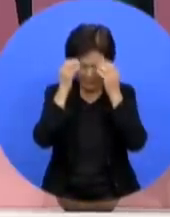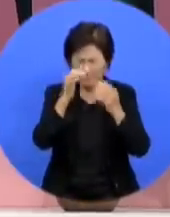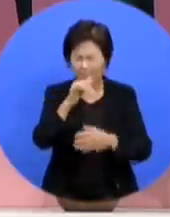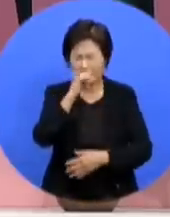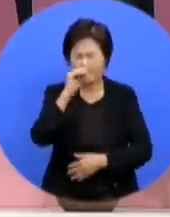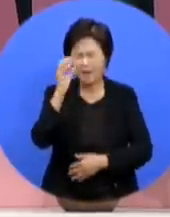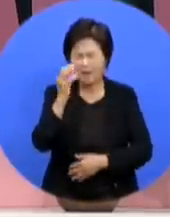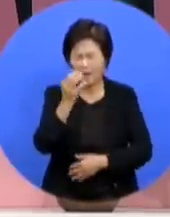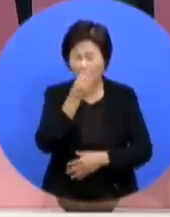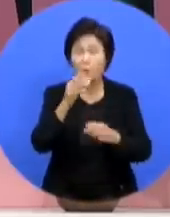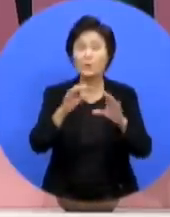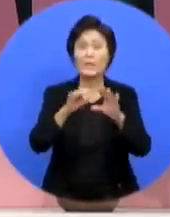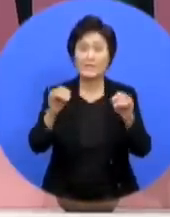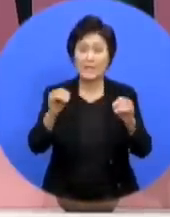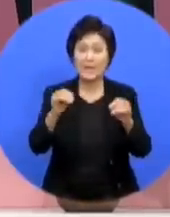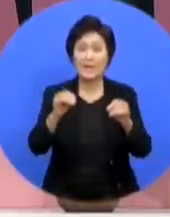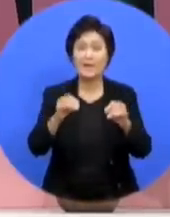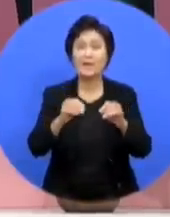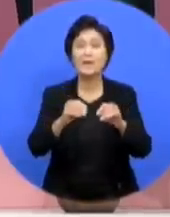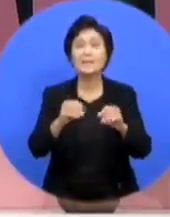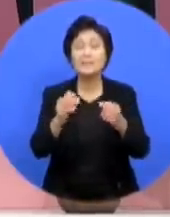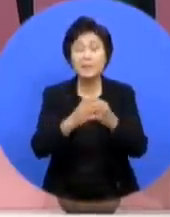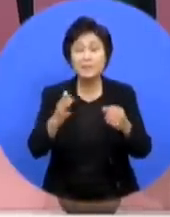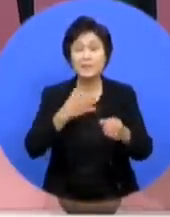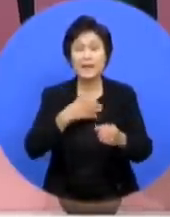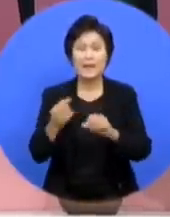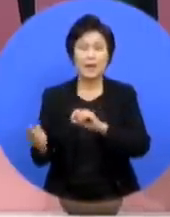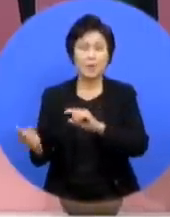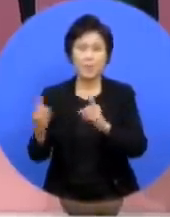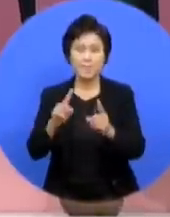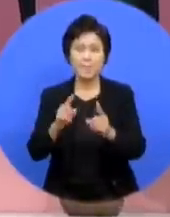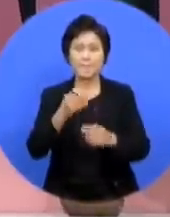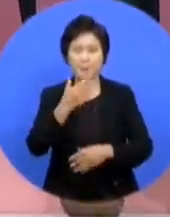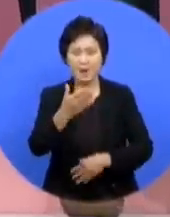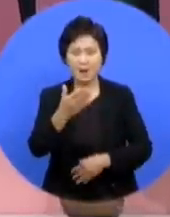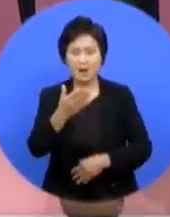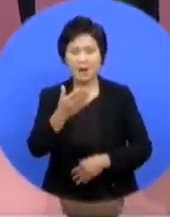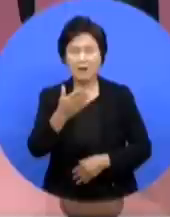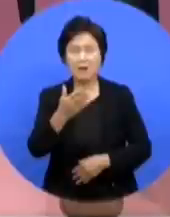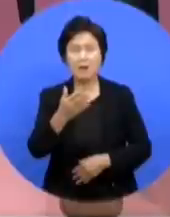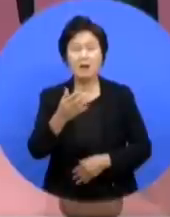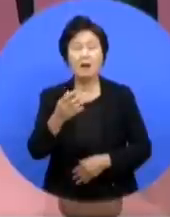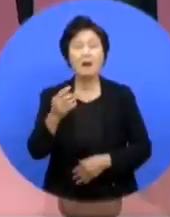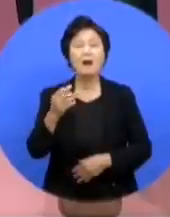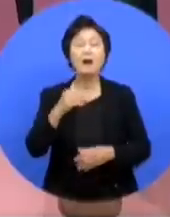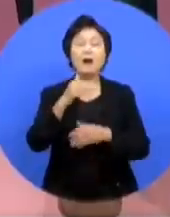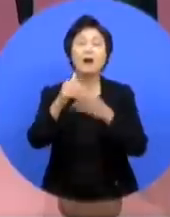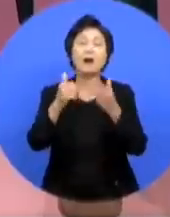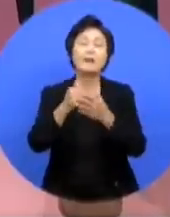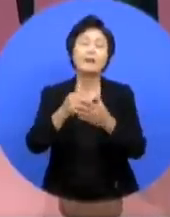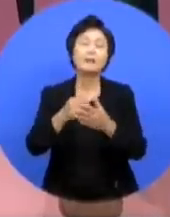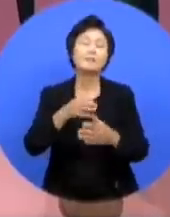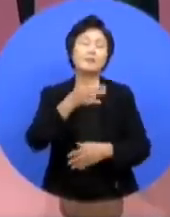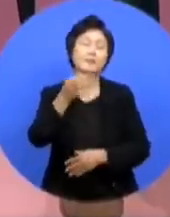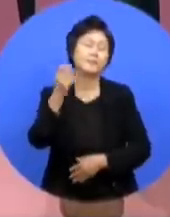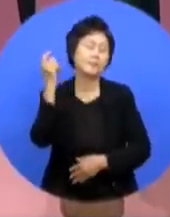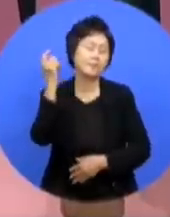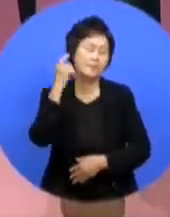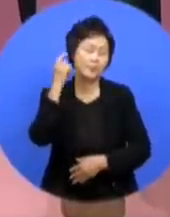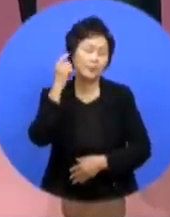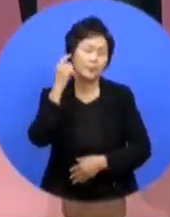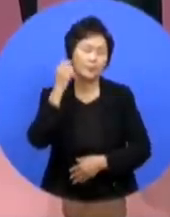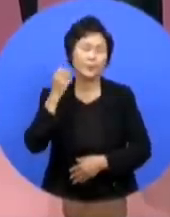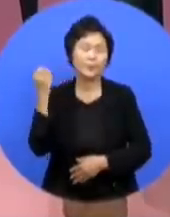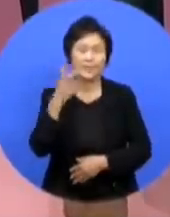땅을 회복할 것이다. 저는 그때 그 응답을 받고 다시 사역을 하게 된 거예요. 예. 그래서 저는 그렇게